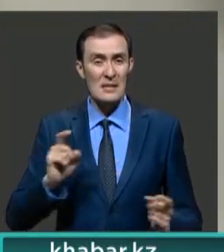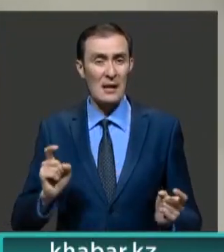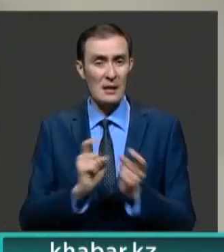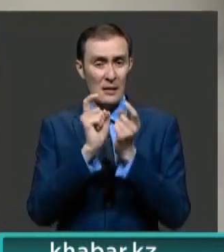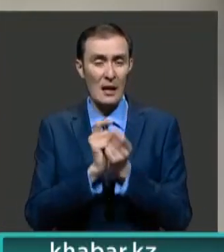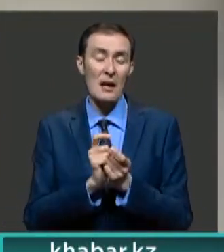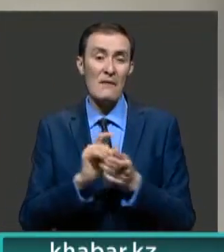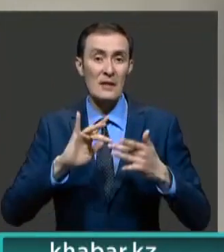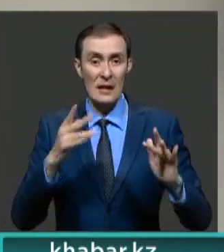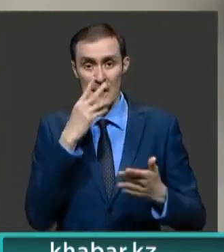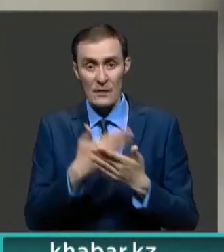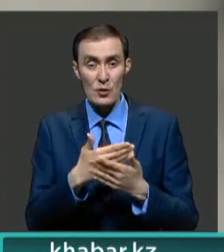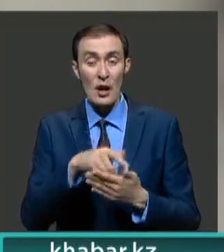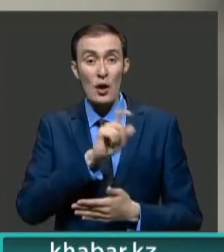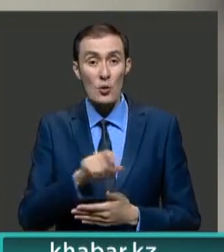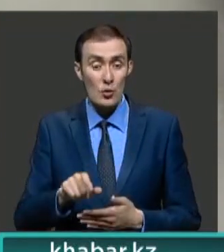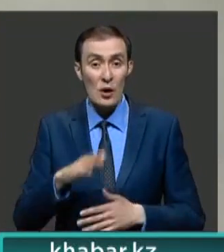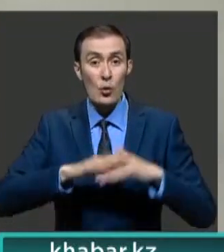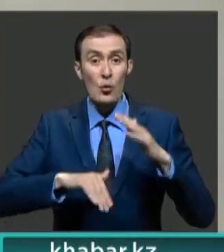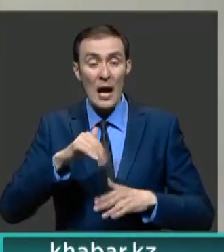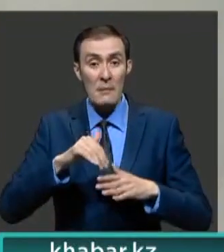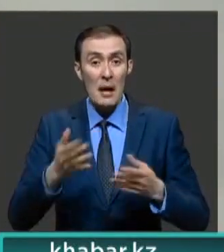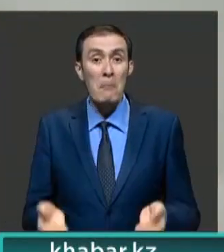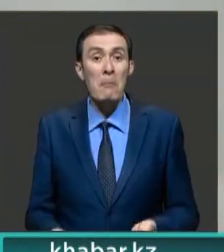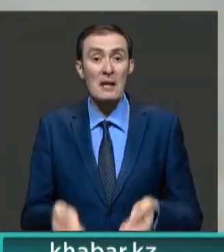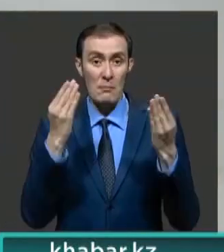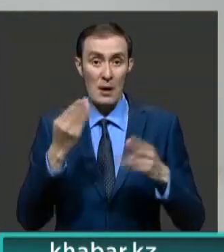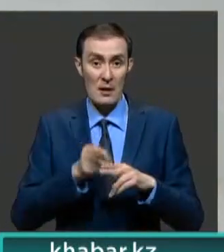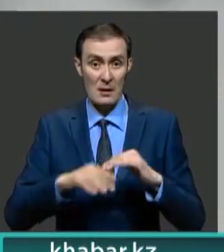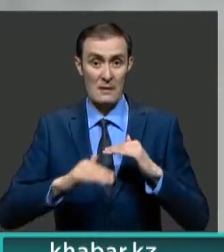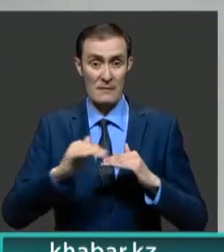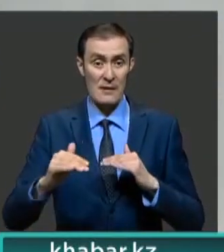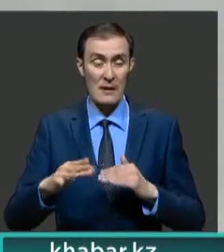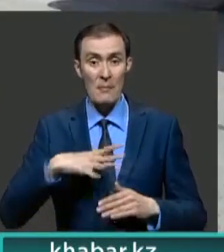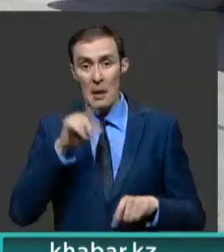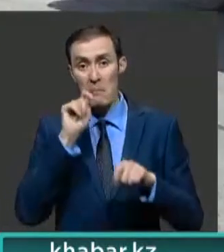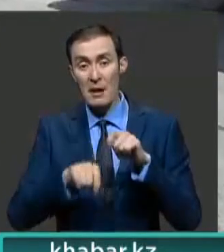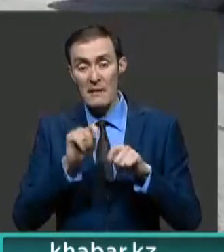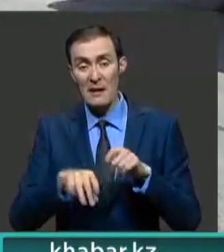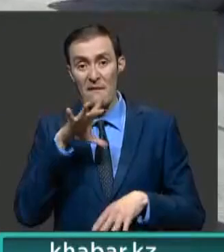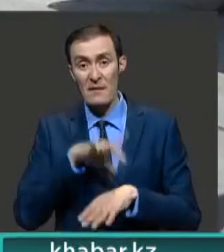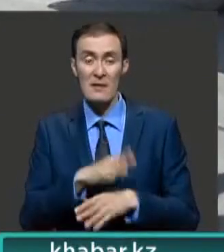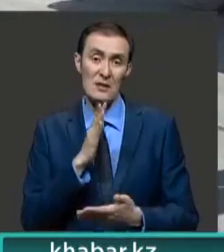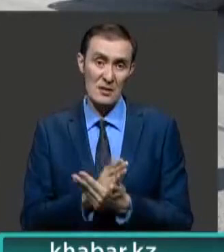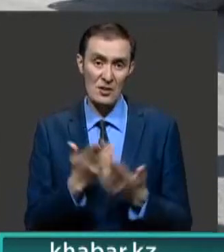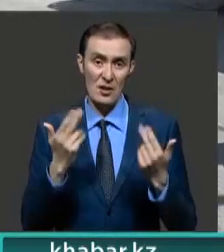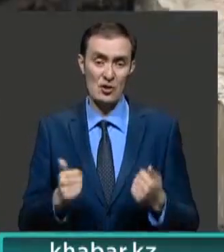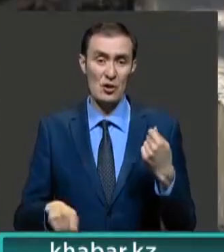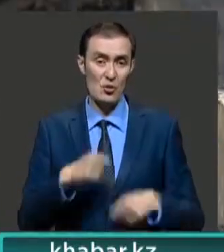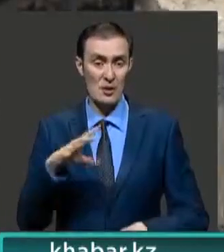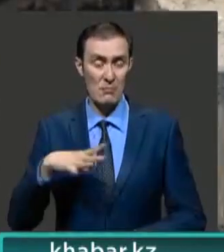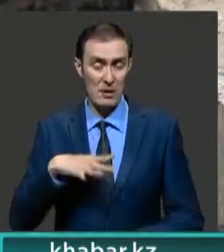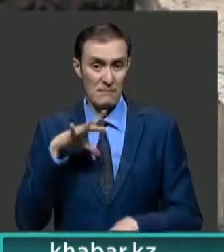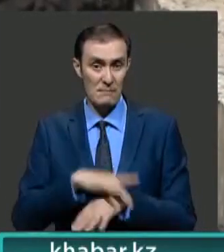скандал. В сеть выложили видео, где местные жители руками поднимают асфальтовое покрытие. Последовала проверка, выявившая, естественно, нарушение.